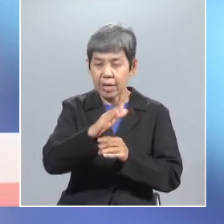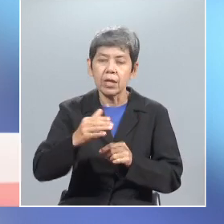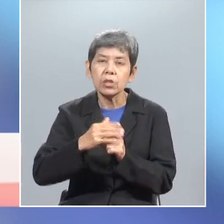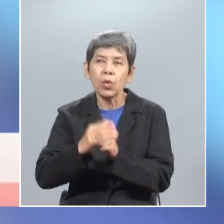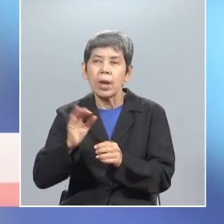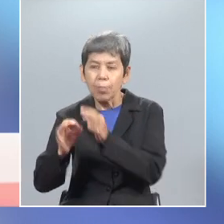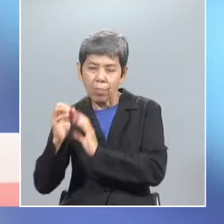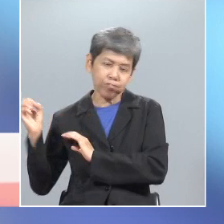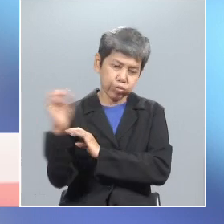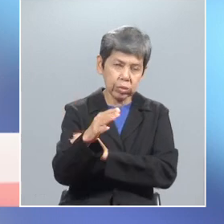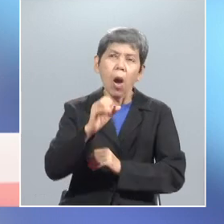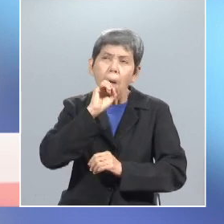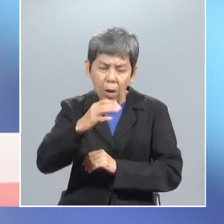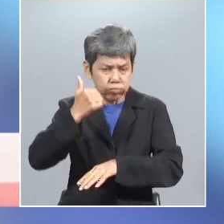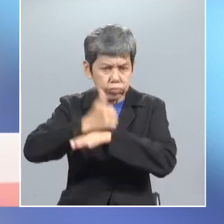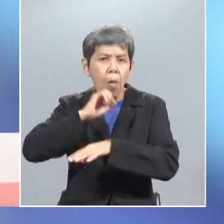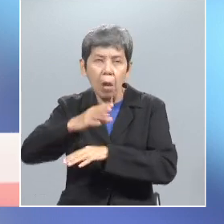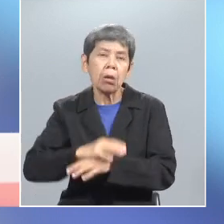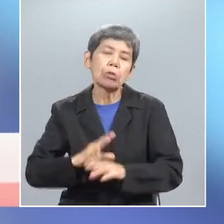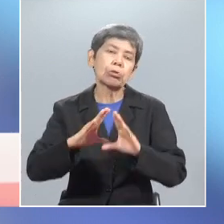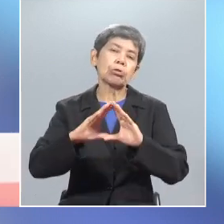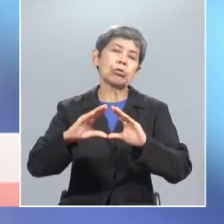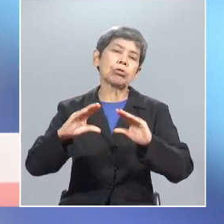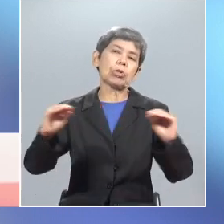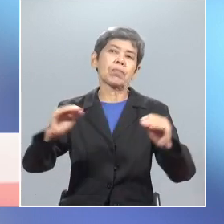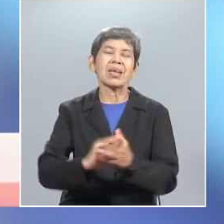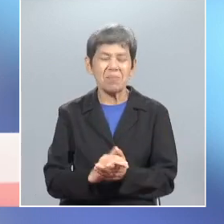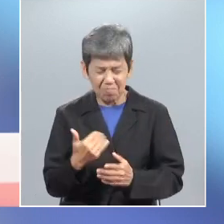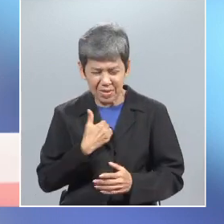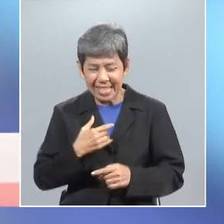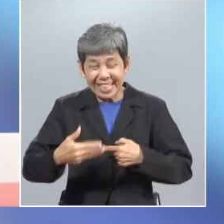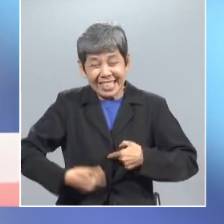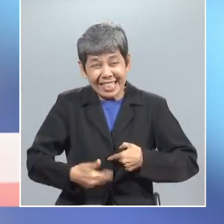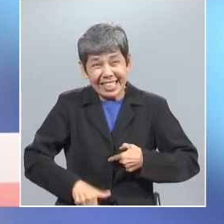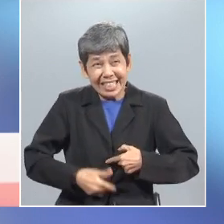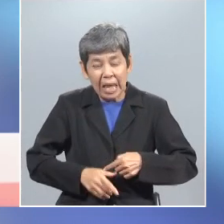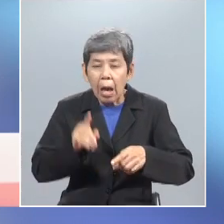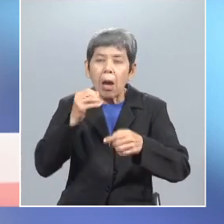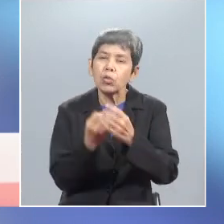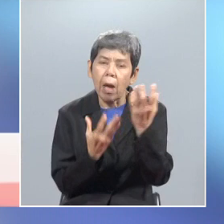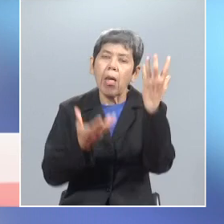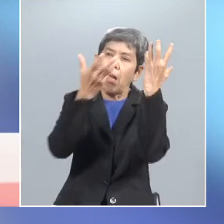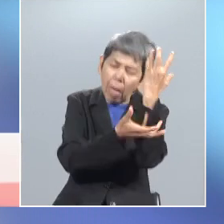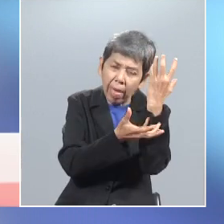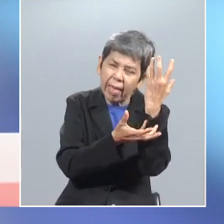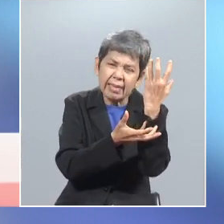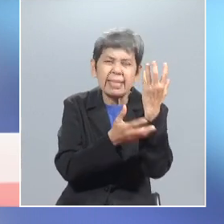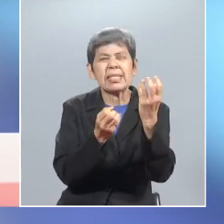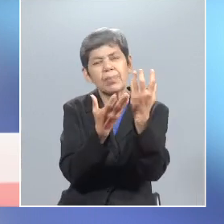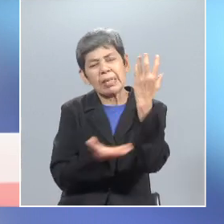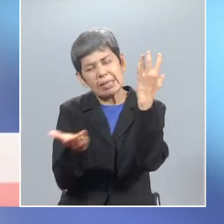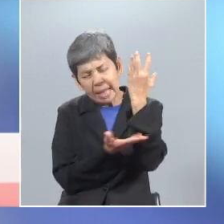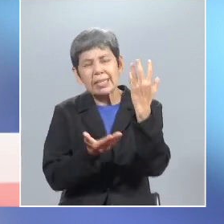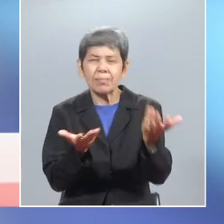ไฟแจ้งคนที่มีอำนาจแล้วแต่เรื่องก็เงียบแล้วบางทีถุงปัสสาวะมันก็ไปติดอยู่กับต้นไม้ก็เลยต้องตัดต้นไม้ก็ ม